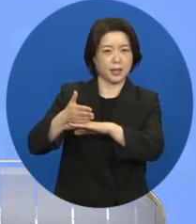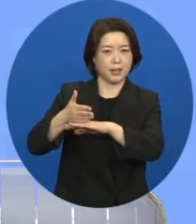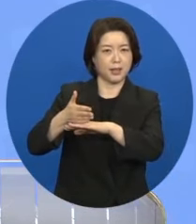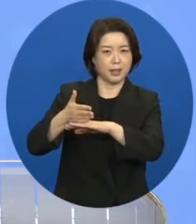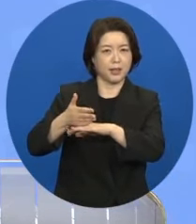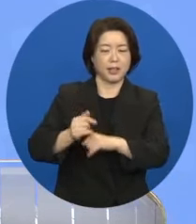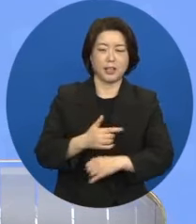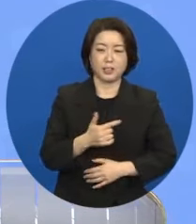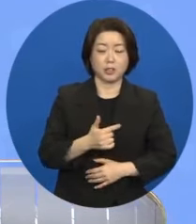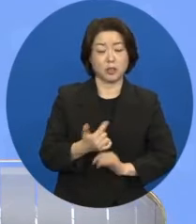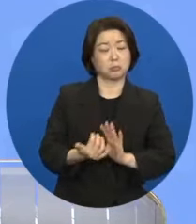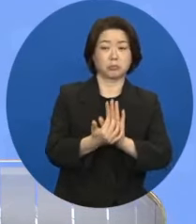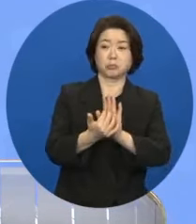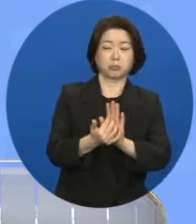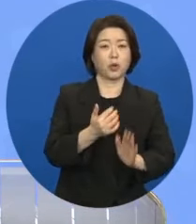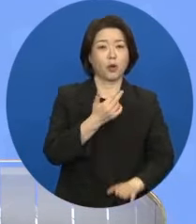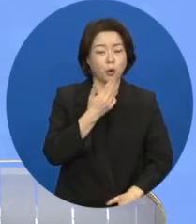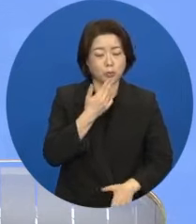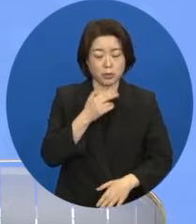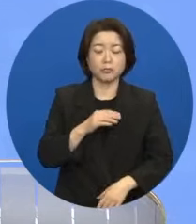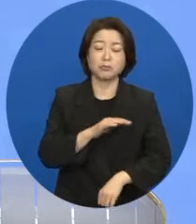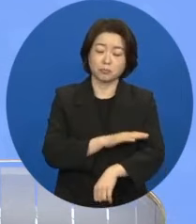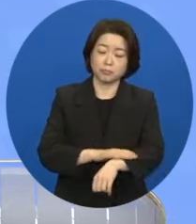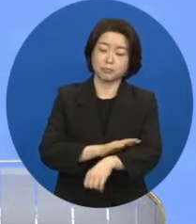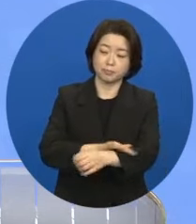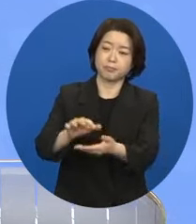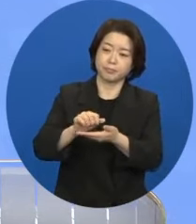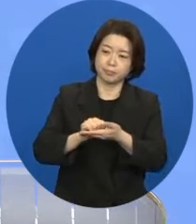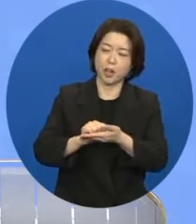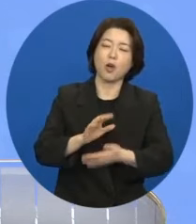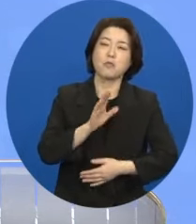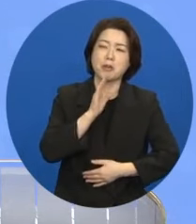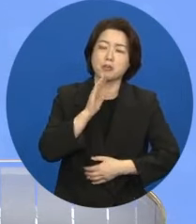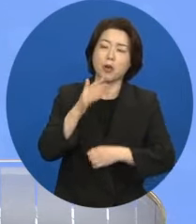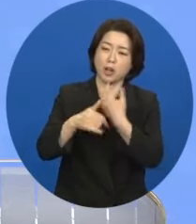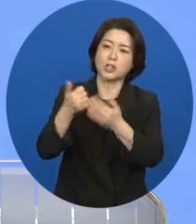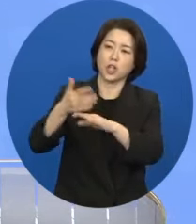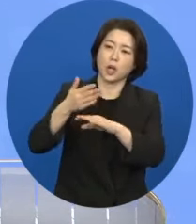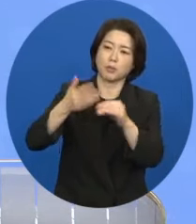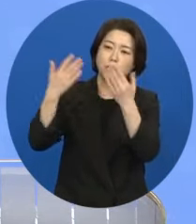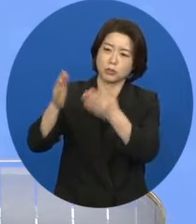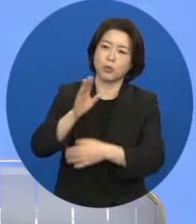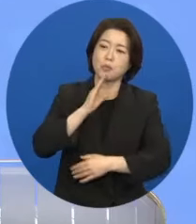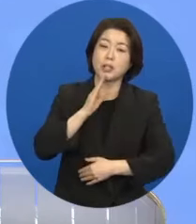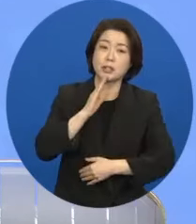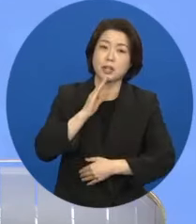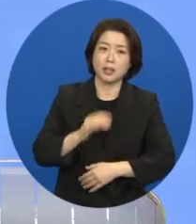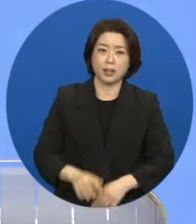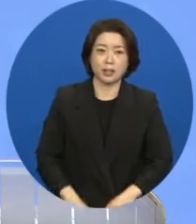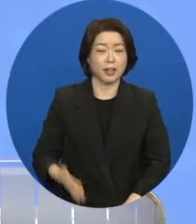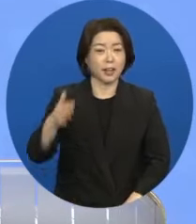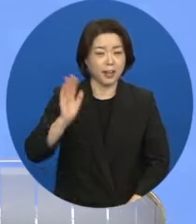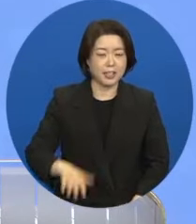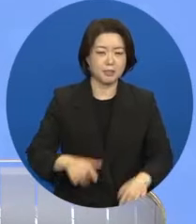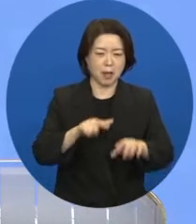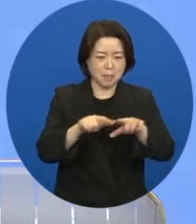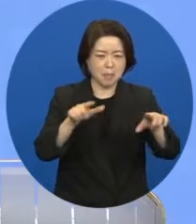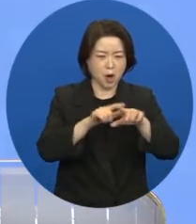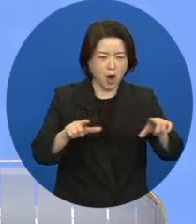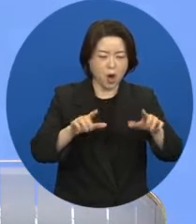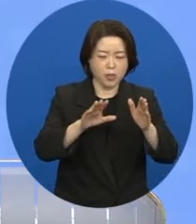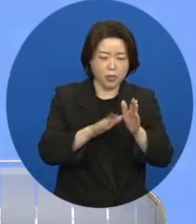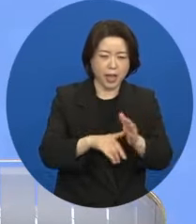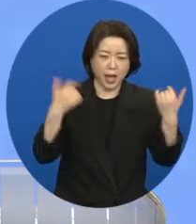뭐 크게 거부감 없이 받아들이곤 합니다 물론 하나님께 감사해야죠 문제는 범사에 감사하라고 했을